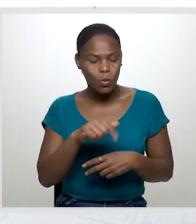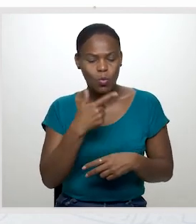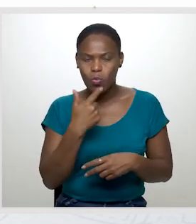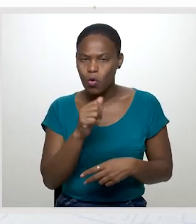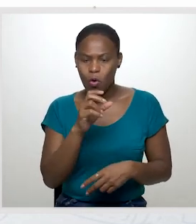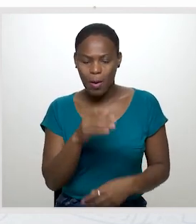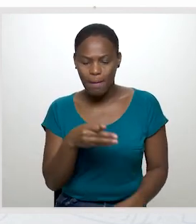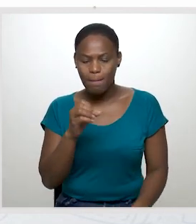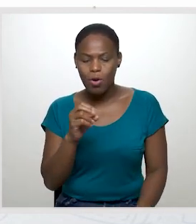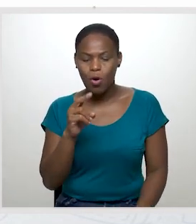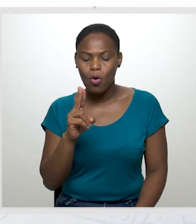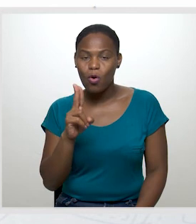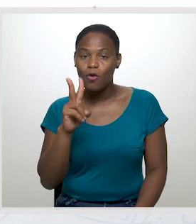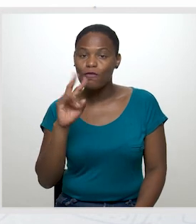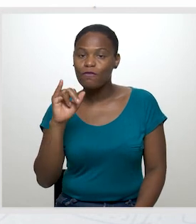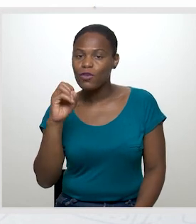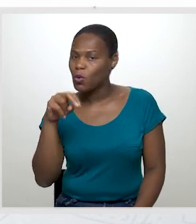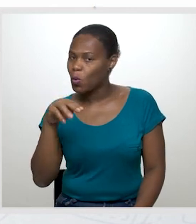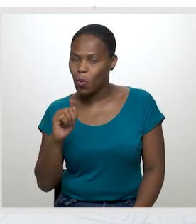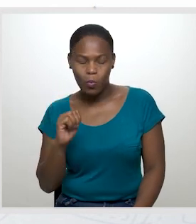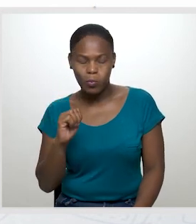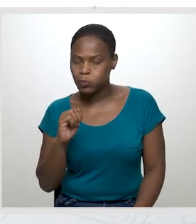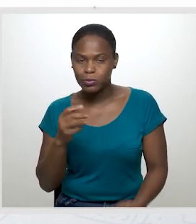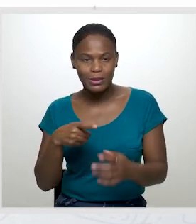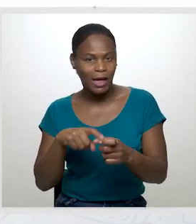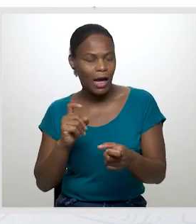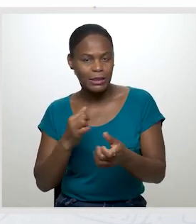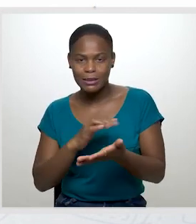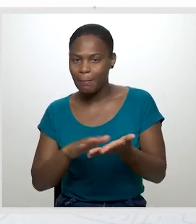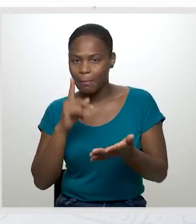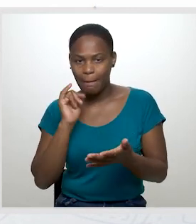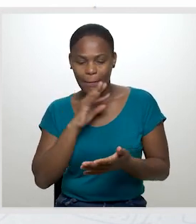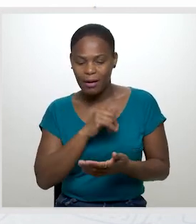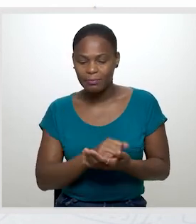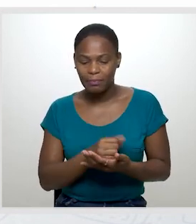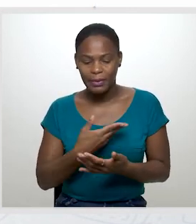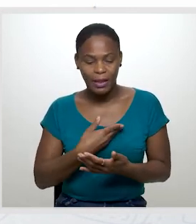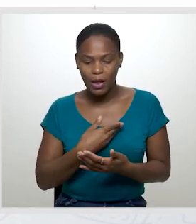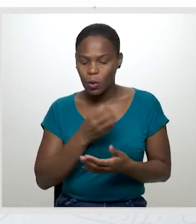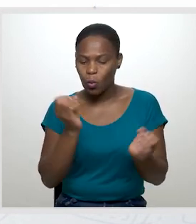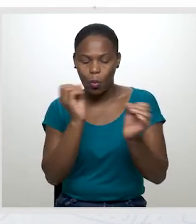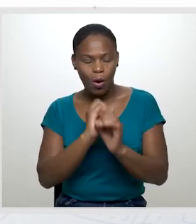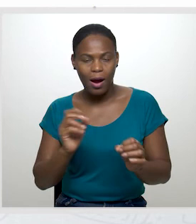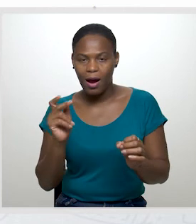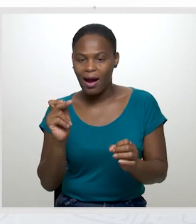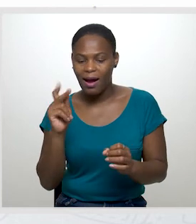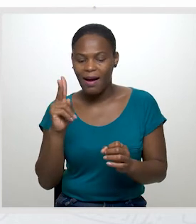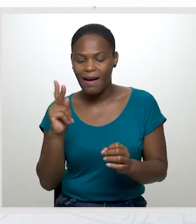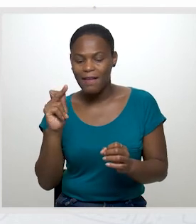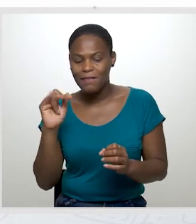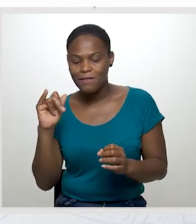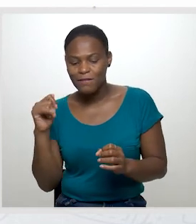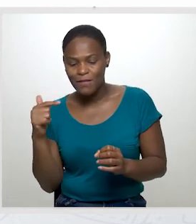sortir sans nos parents. D. Il n'y avait pas autant de voitures. Et la